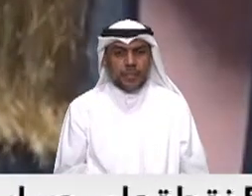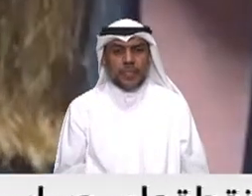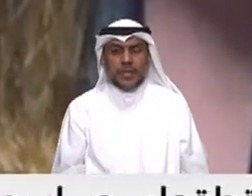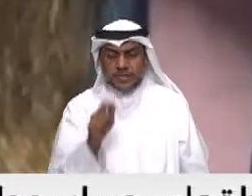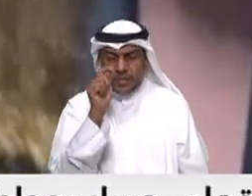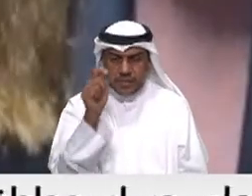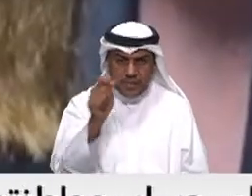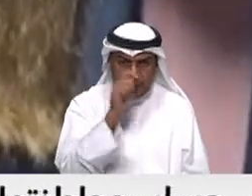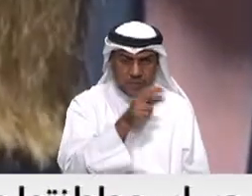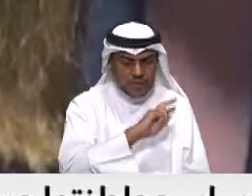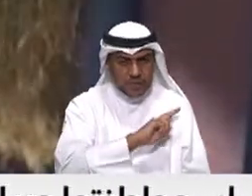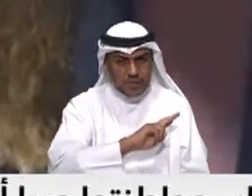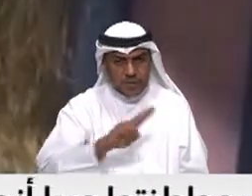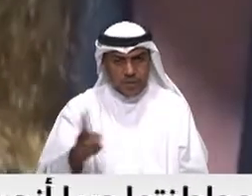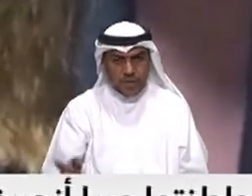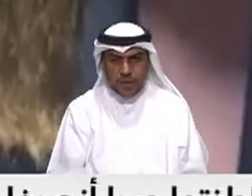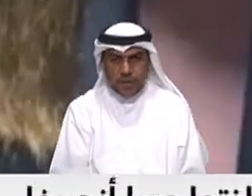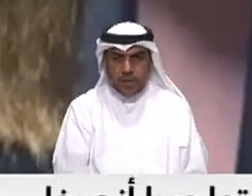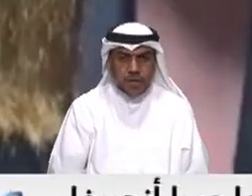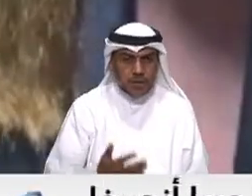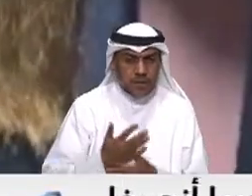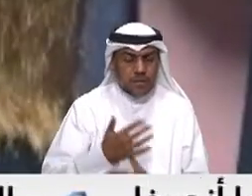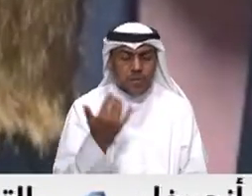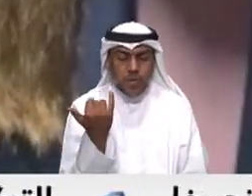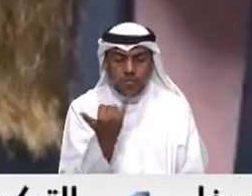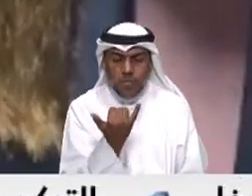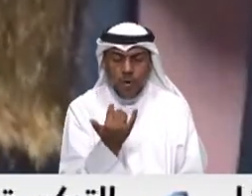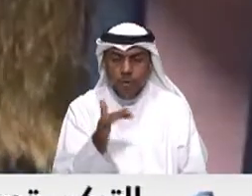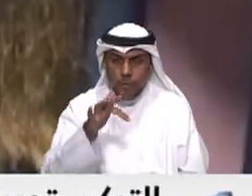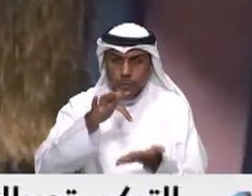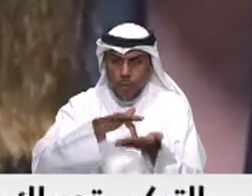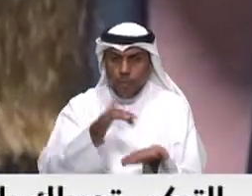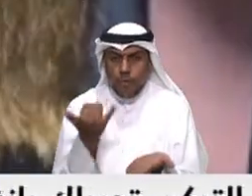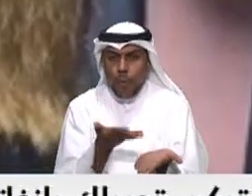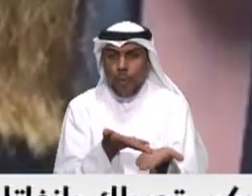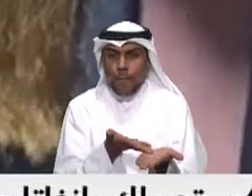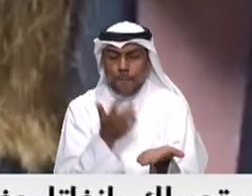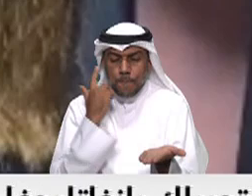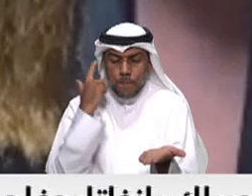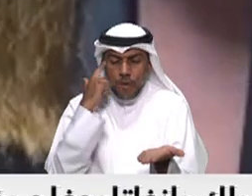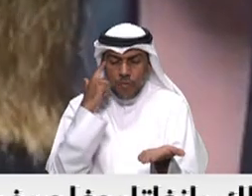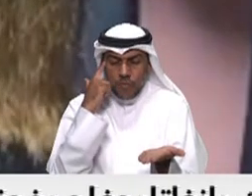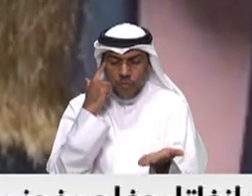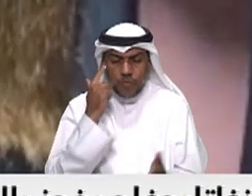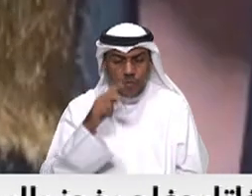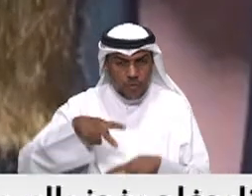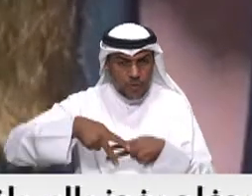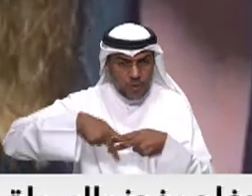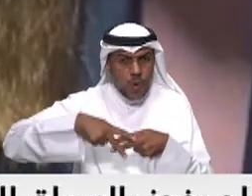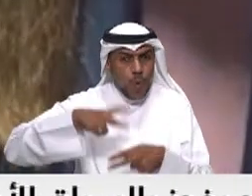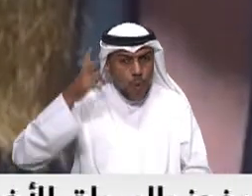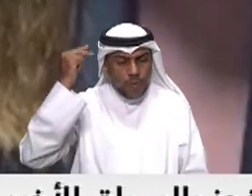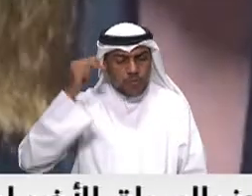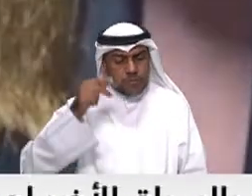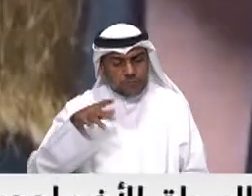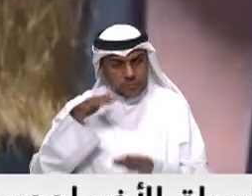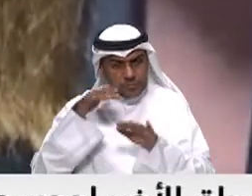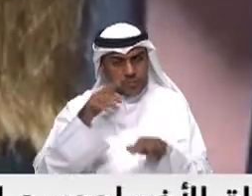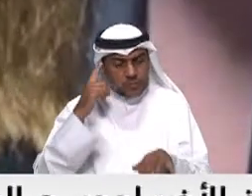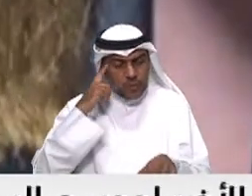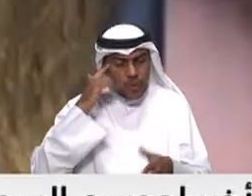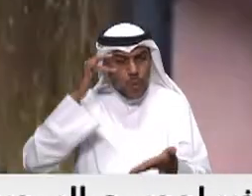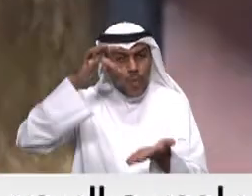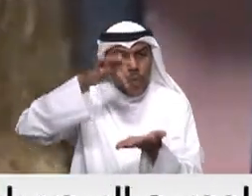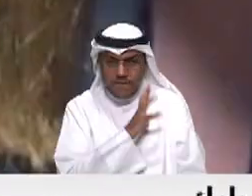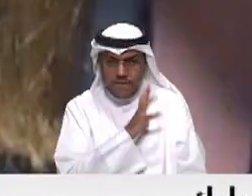عيت الشعب، وذلك لما لها من أهمية استراتيجية وموقع مهم يطل على البلدات